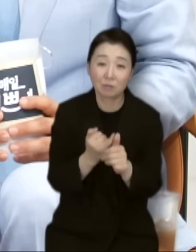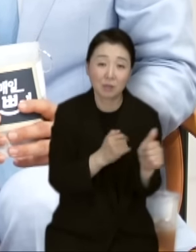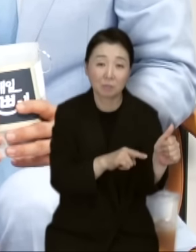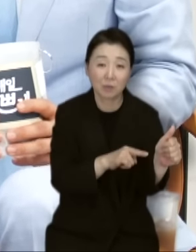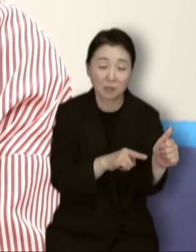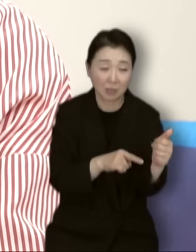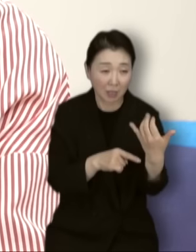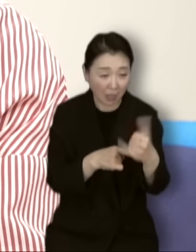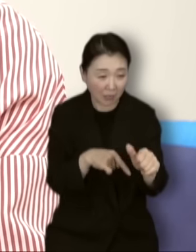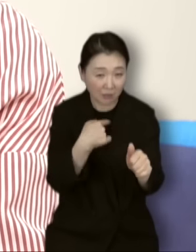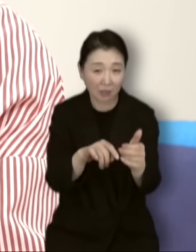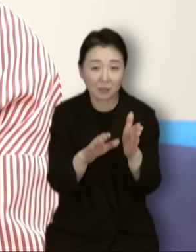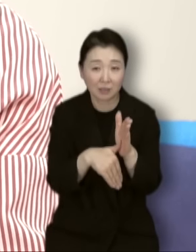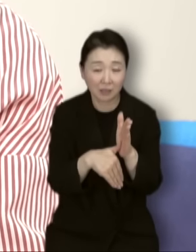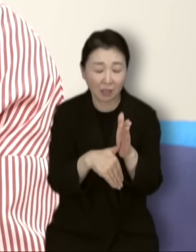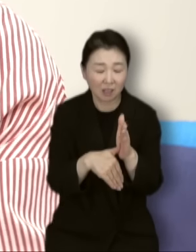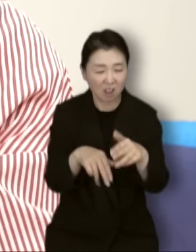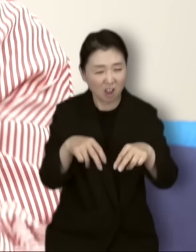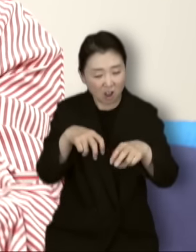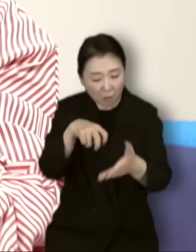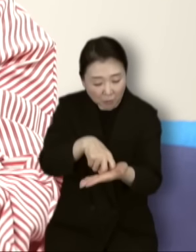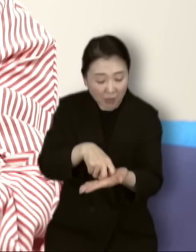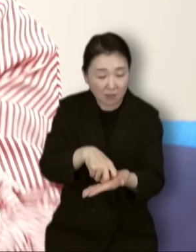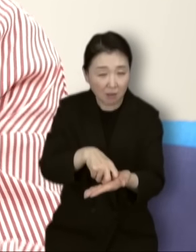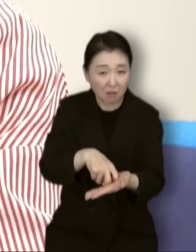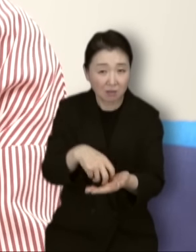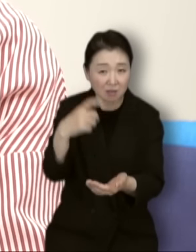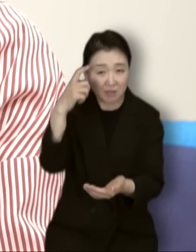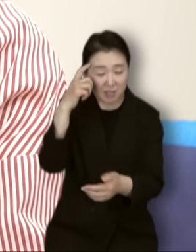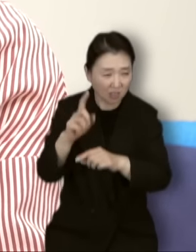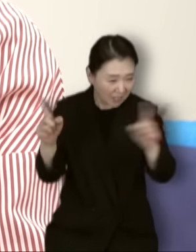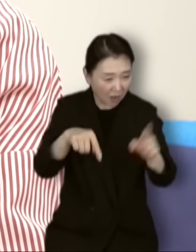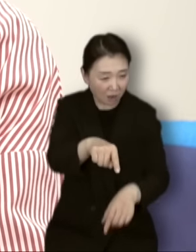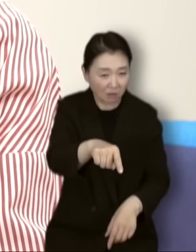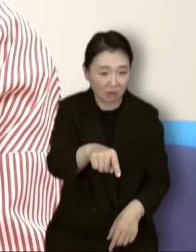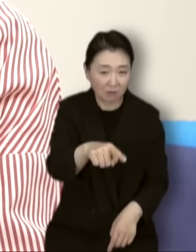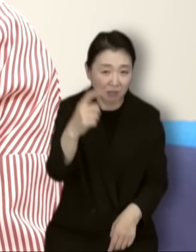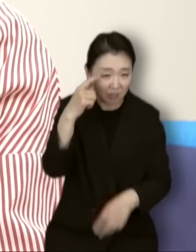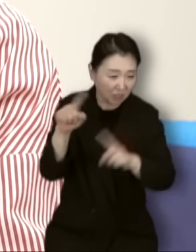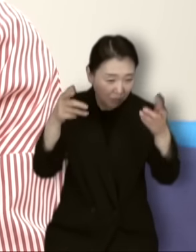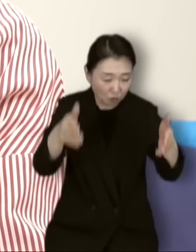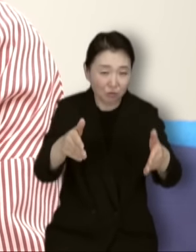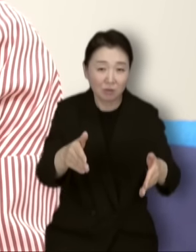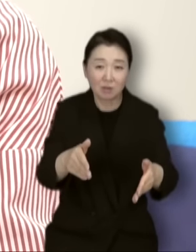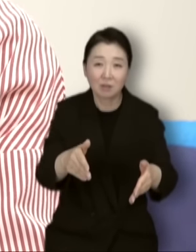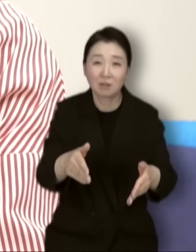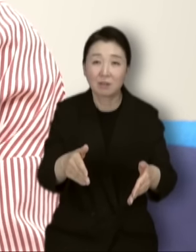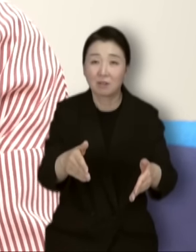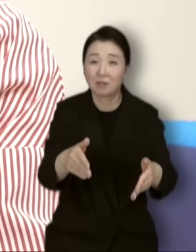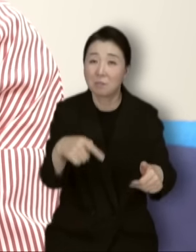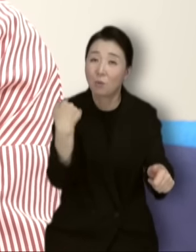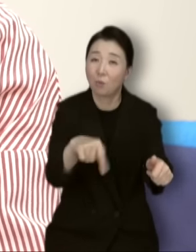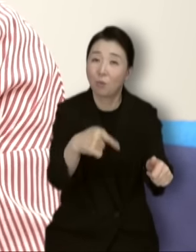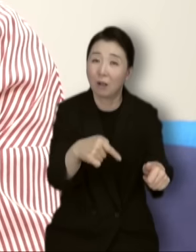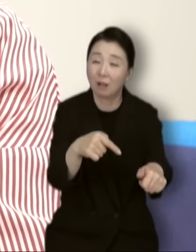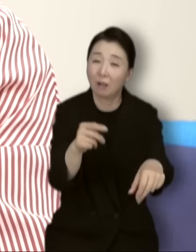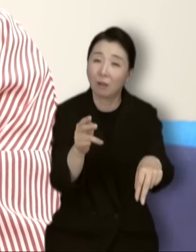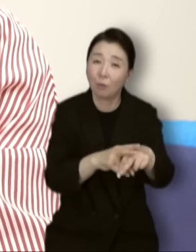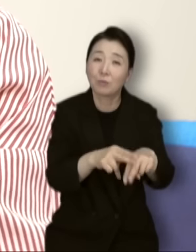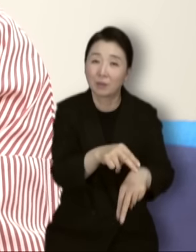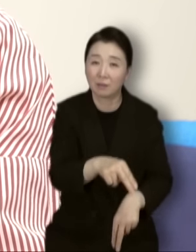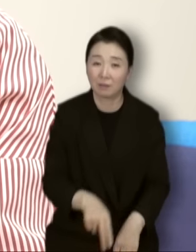그러고 있는데 우리 남편이 우리 애들 가르 면서 엎드려 쳐 정신을 못 차리고 있어 정신 집중해 막 이러면서 막 그래서